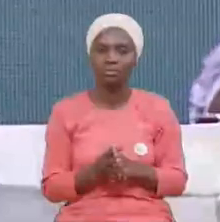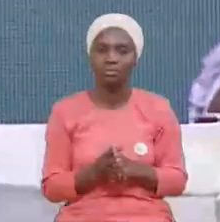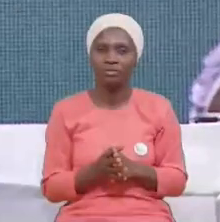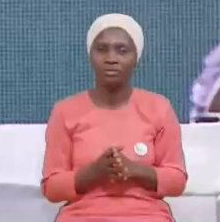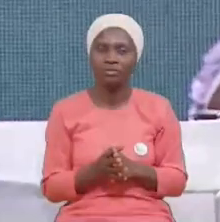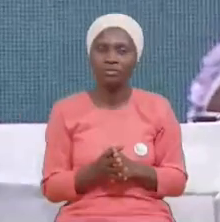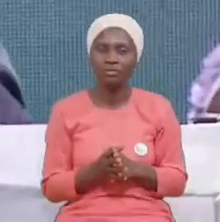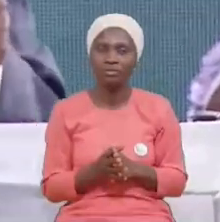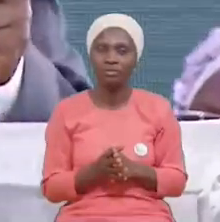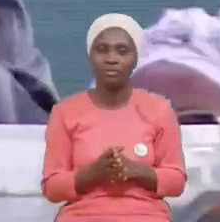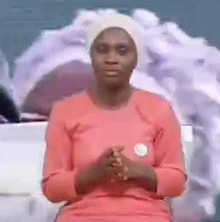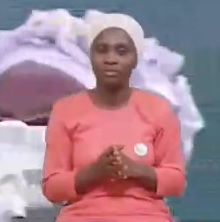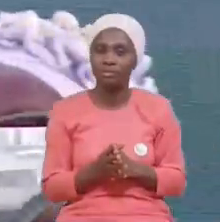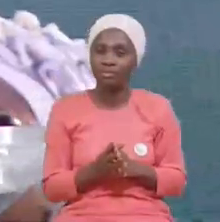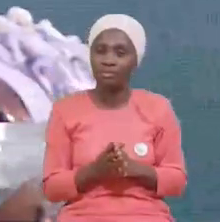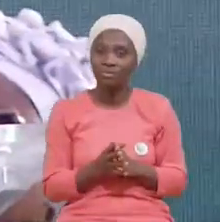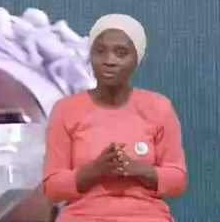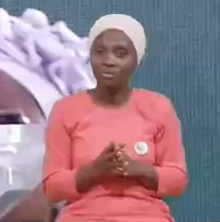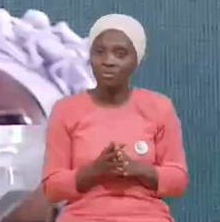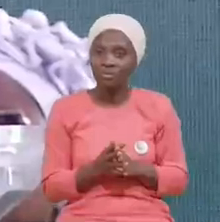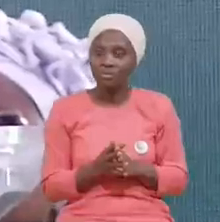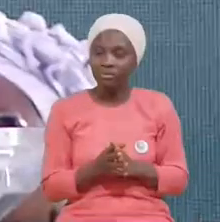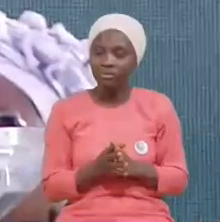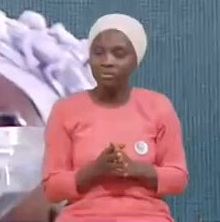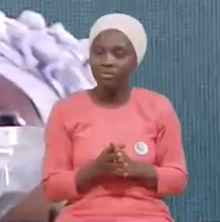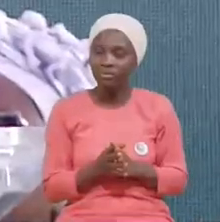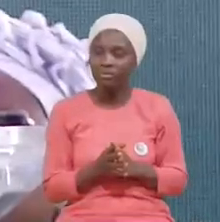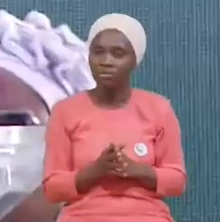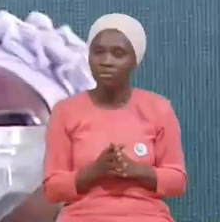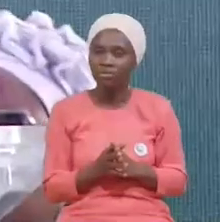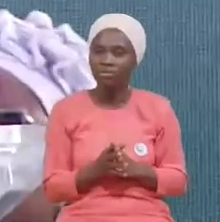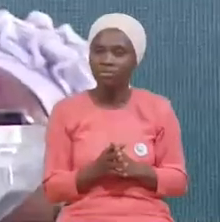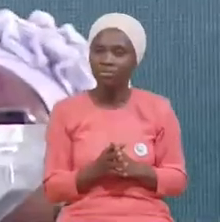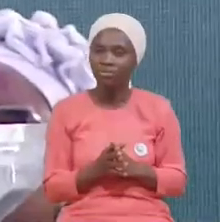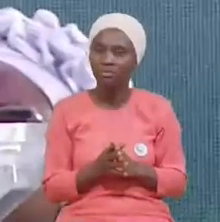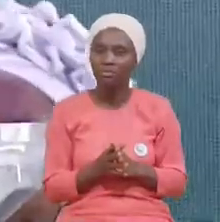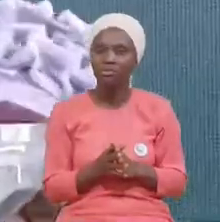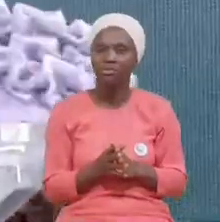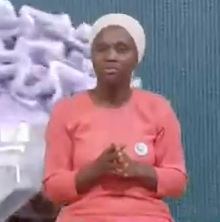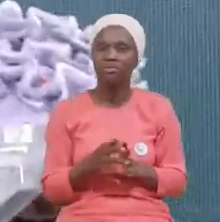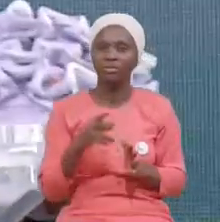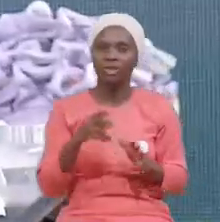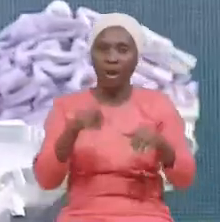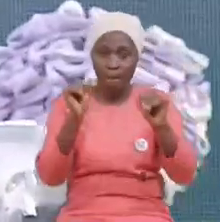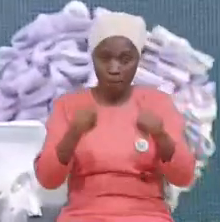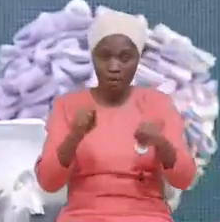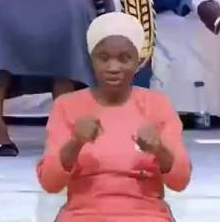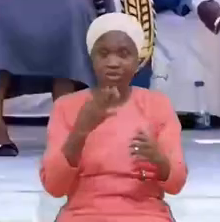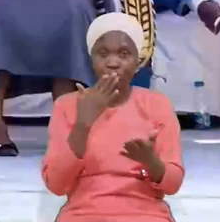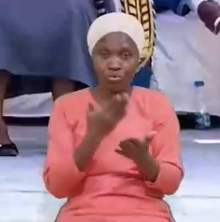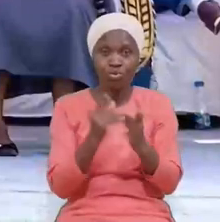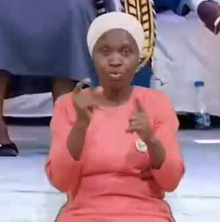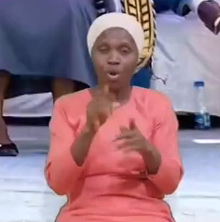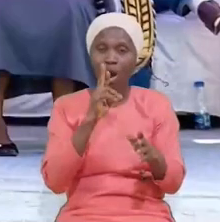moment, ah, tu diras que l'autorité a dit que je ne serai rien, tu vas le devenir. Les paroles positives sont des paroles